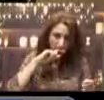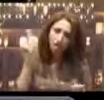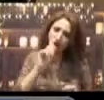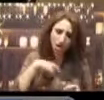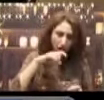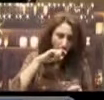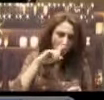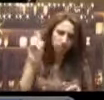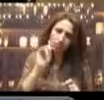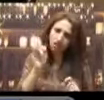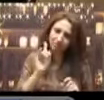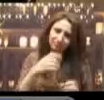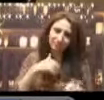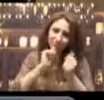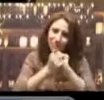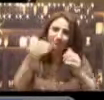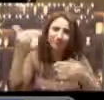خالص.